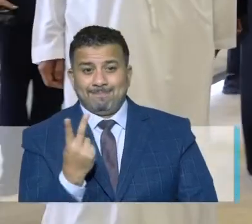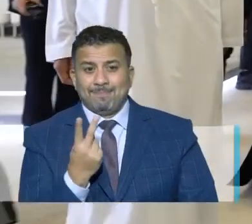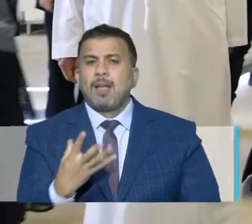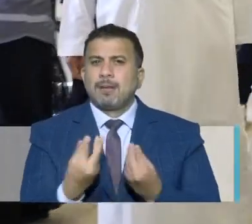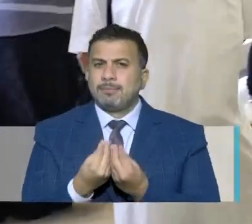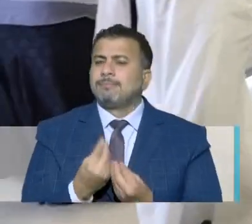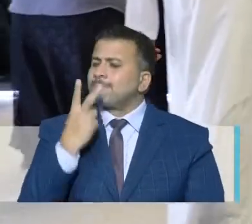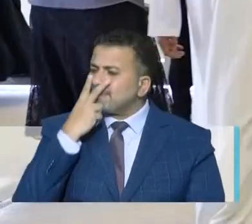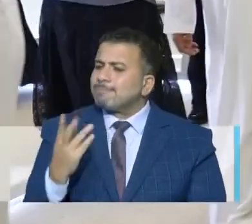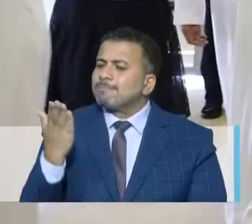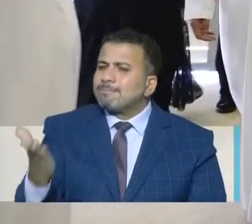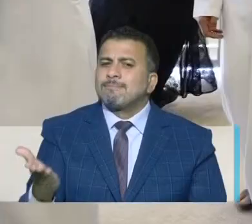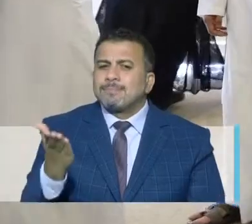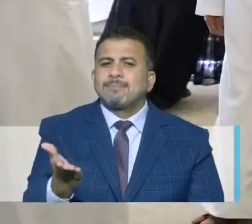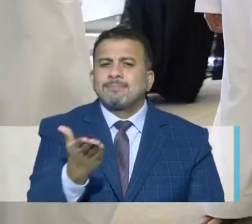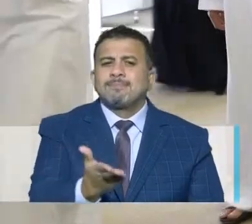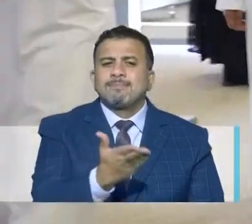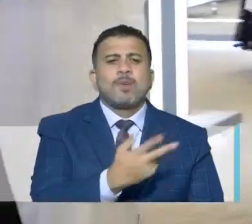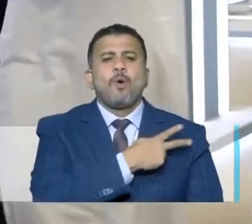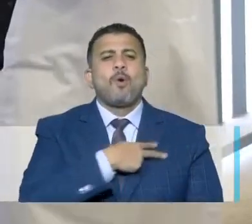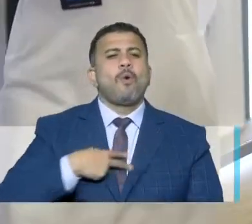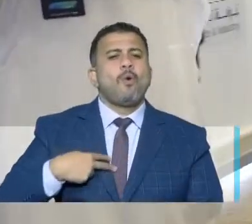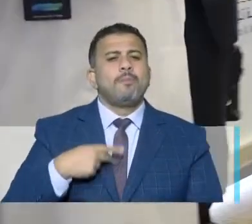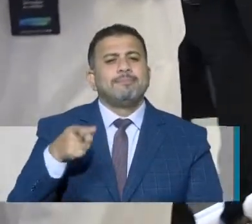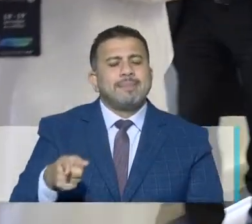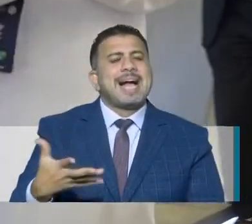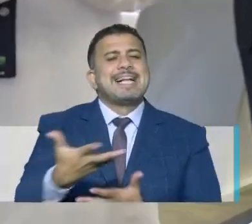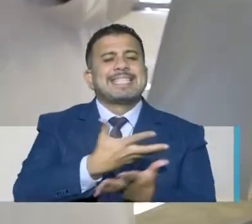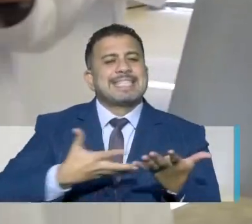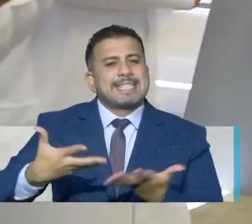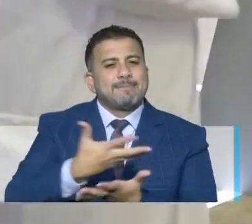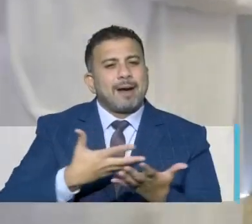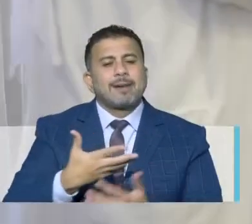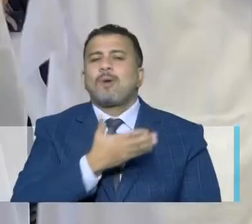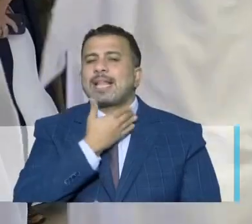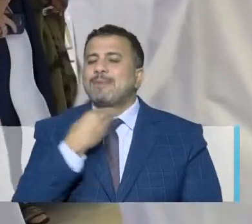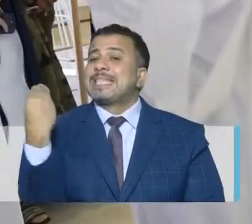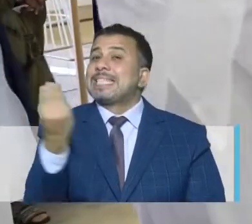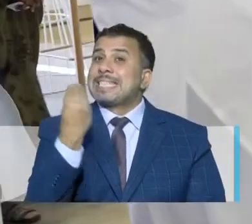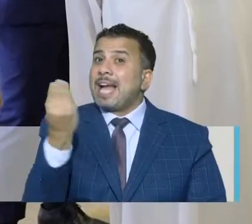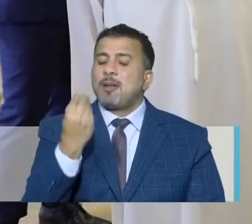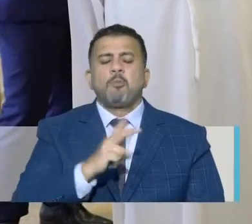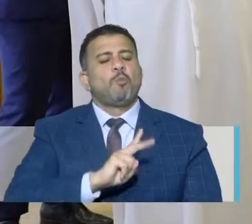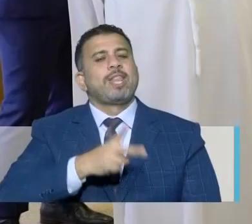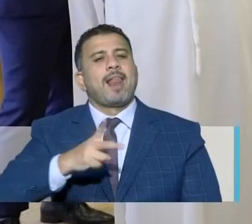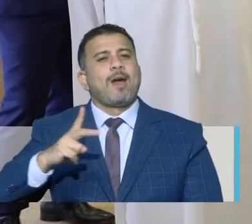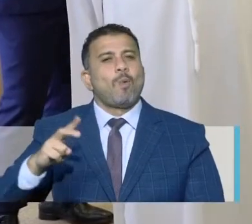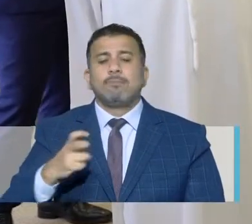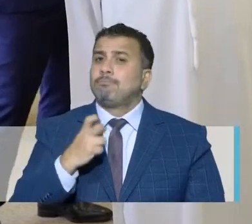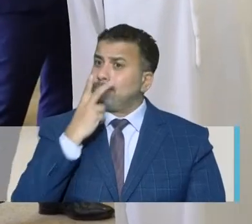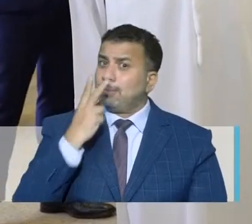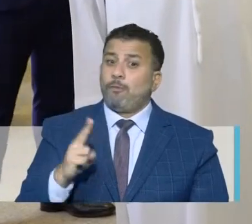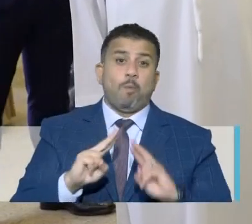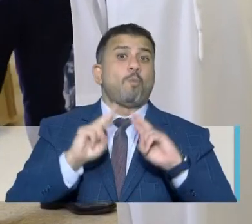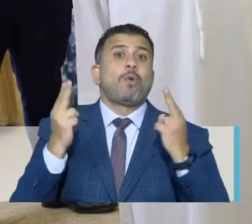مطلعا على ما تقدمه الجهات الحكوميه من فرص استثماريه وخدمات سياحيه متنوعه اذ يشهد